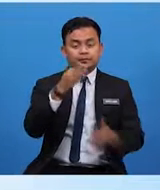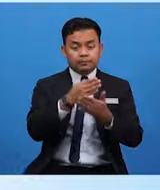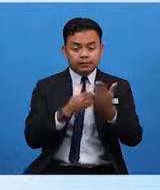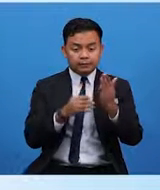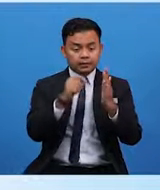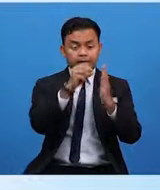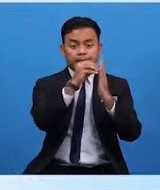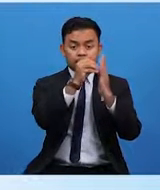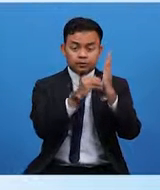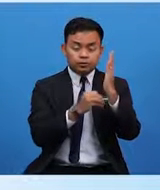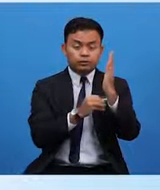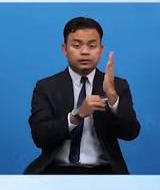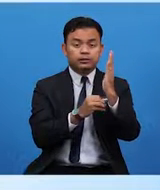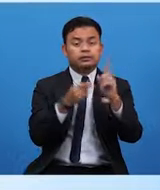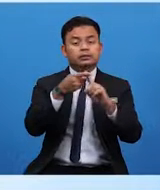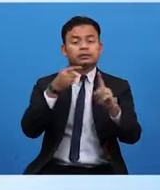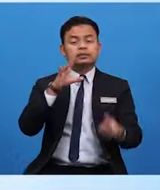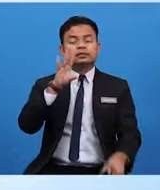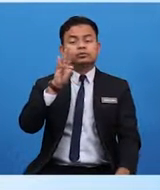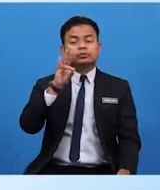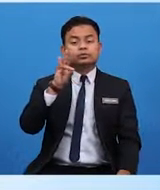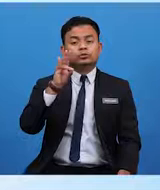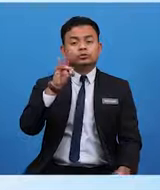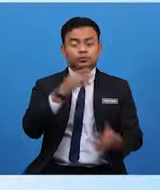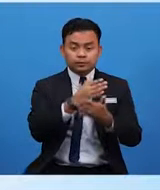tujuh bahagian keseluruhannya